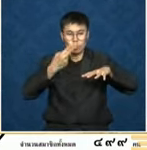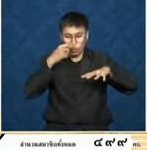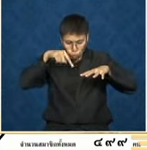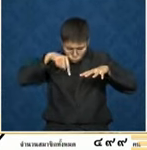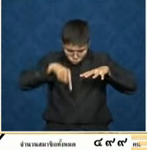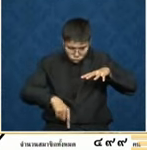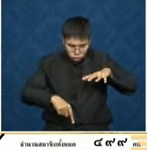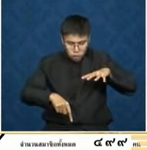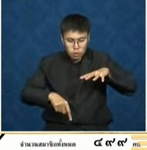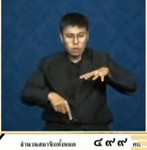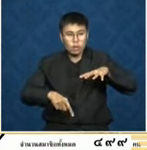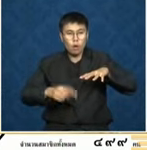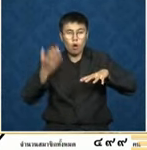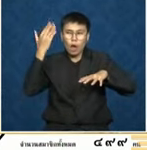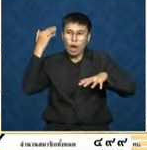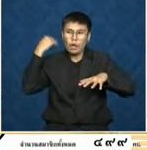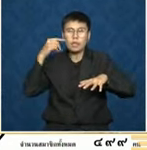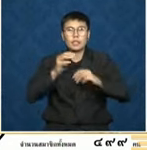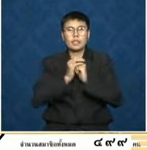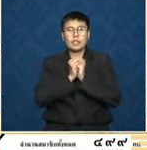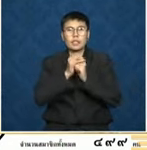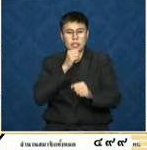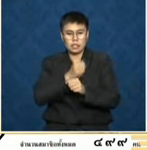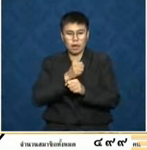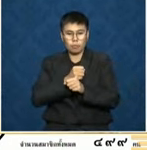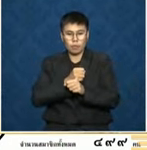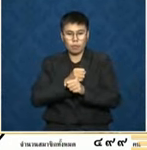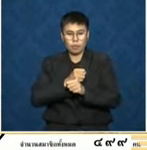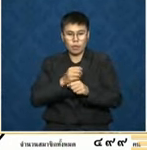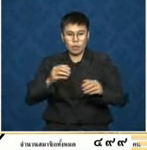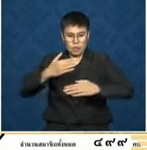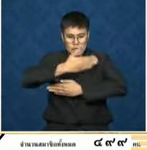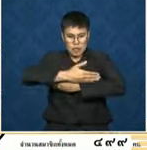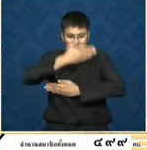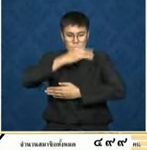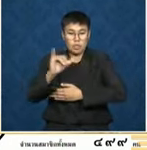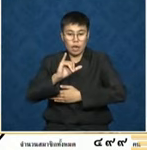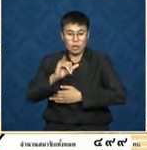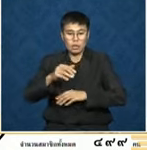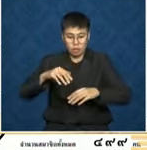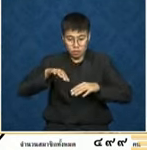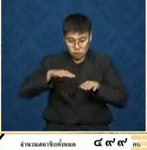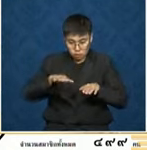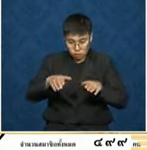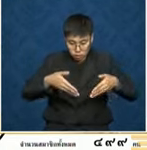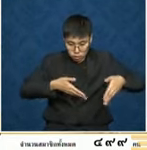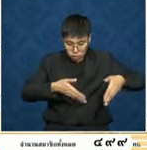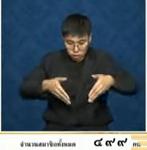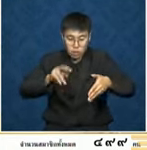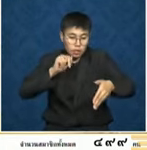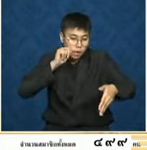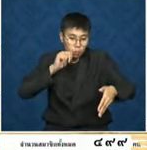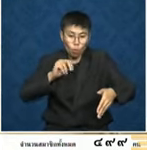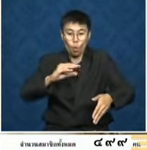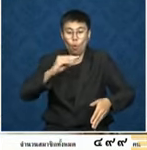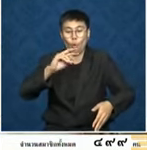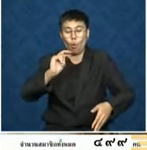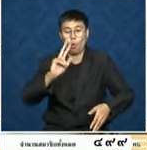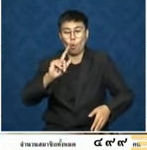ก็มีความสูงเพราะตอนจีนยังไม่ได้ทำเขื่อนนะครับและแถมแม่น้ำโขงเป็นแม่น้ำระดับประเทศอีกทำยากนะครับแต่รัฐบาลก็รับไปพิจารณ